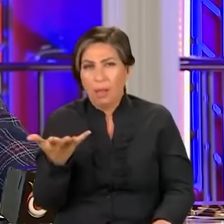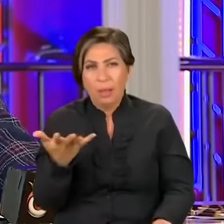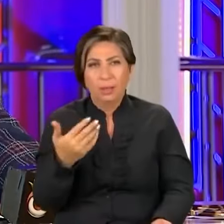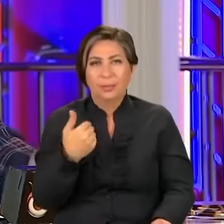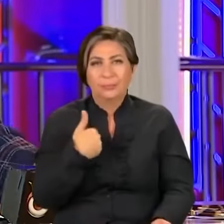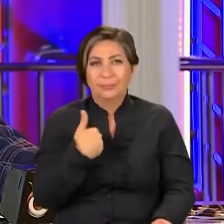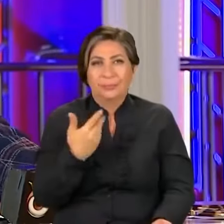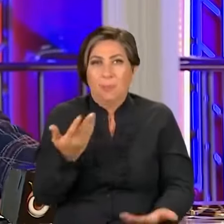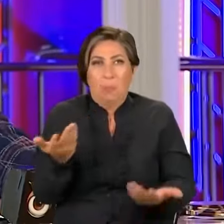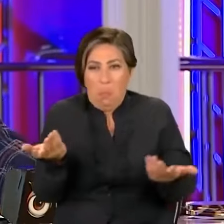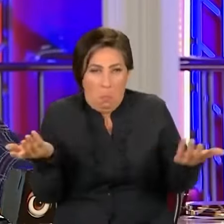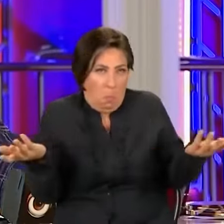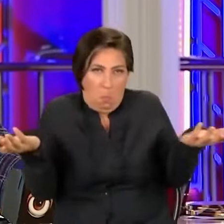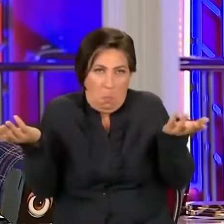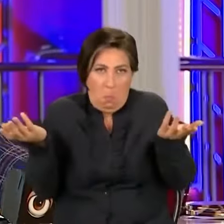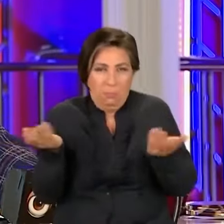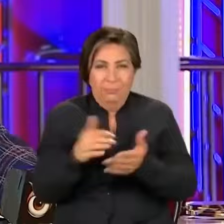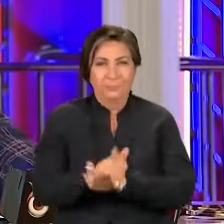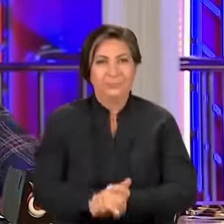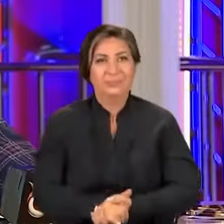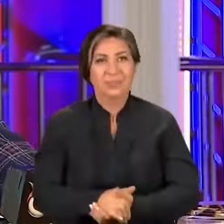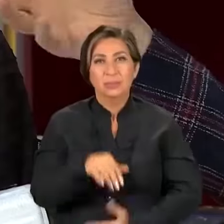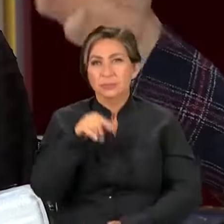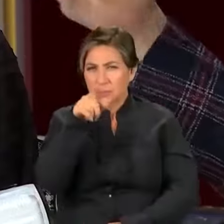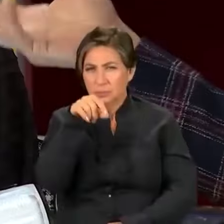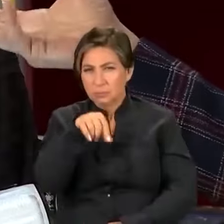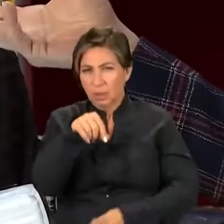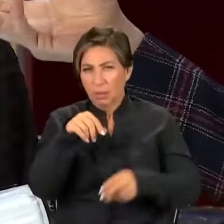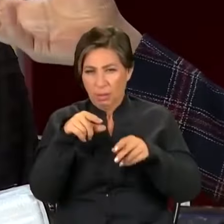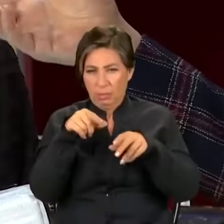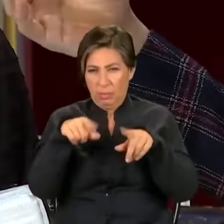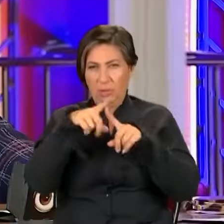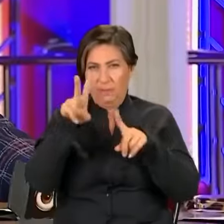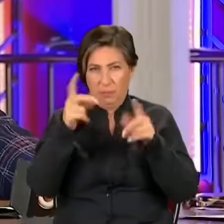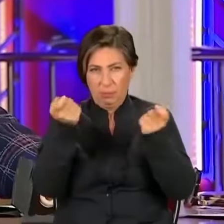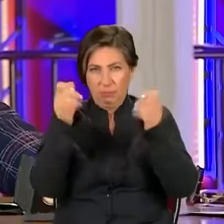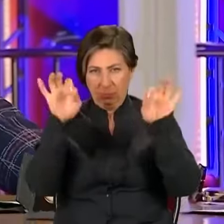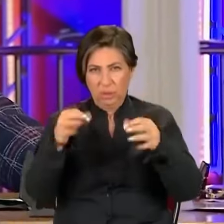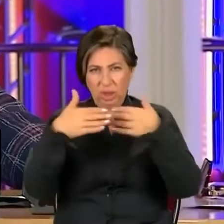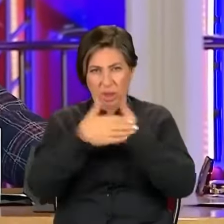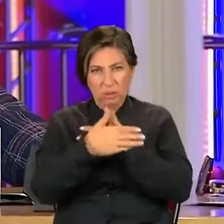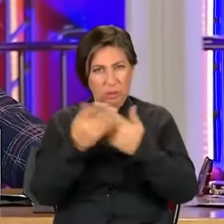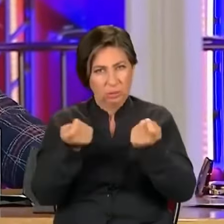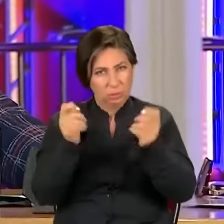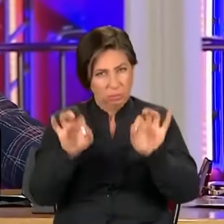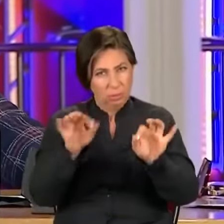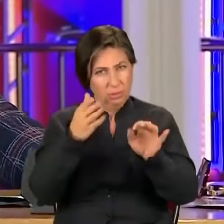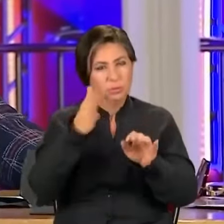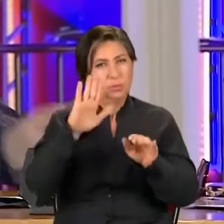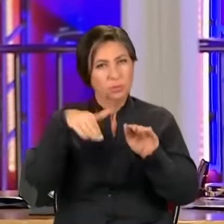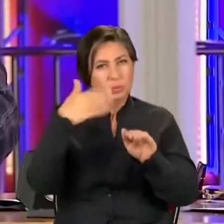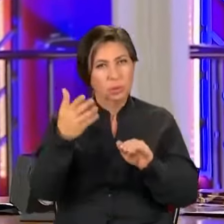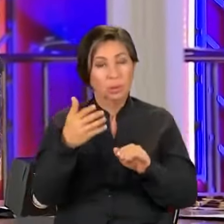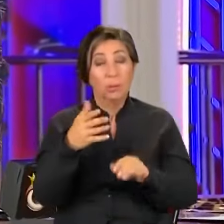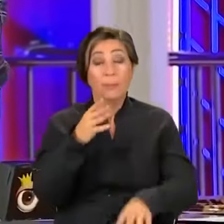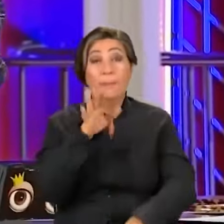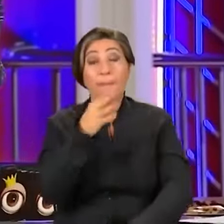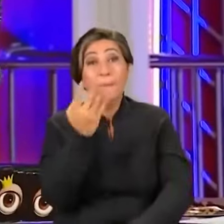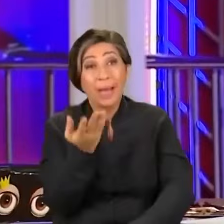filan. Böyle falan. Sen şimdi dedi kanalda dedi başla dedi. Geceleri filan dedi. Ve oradan şey yap. Bak